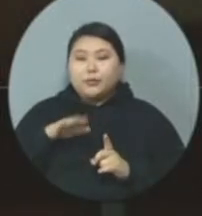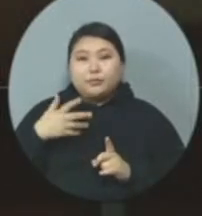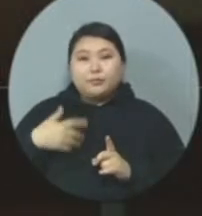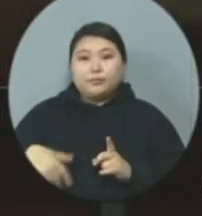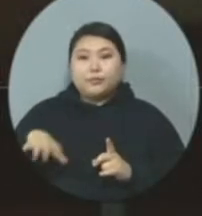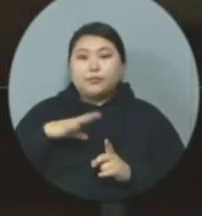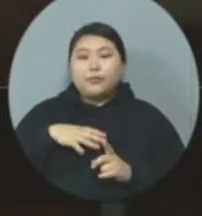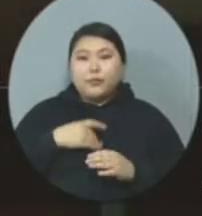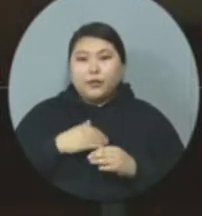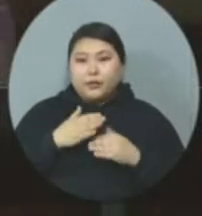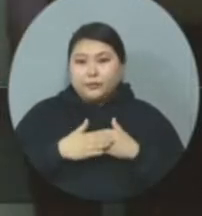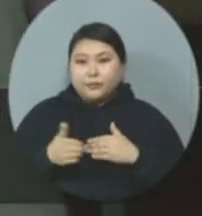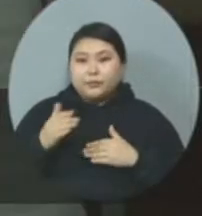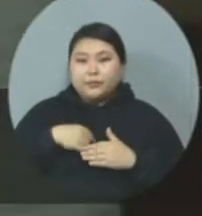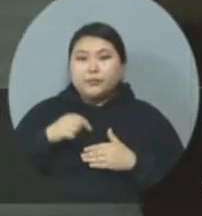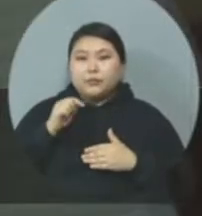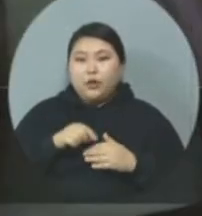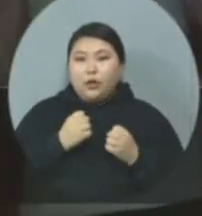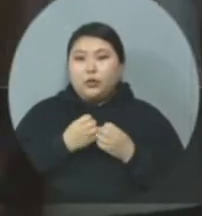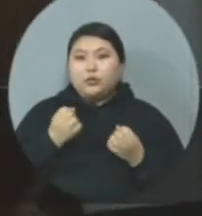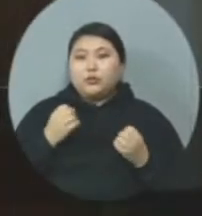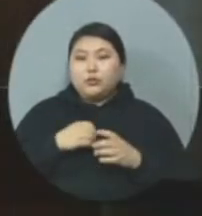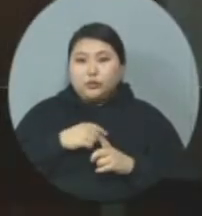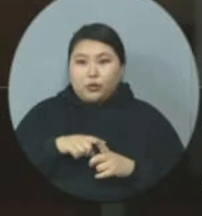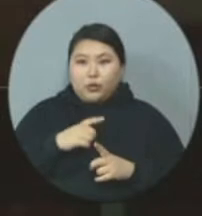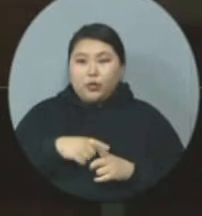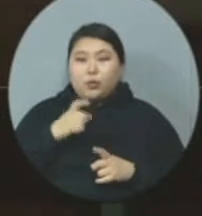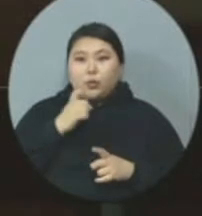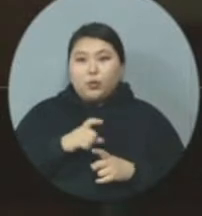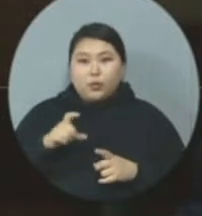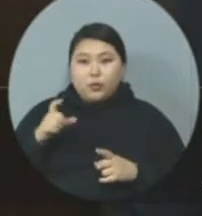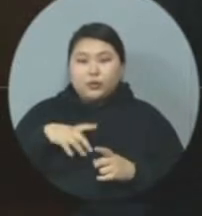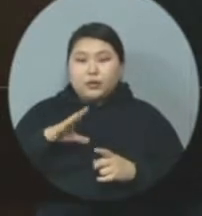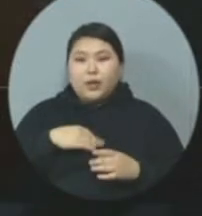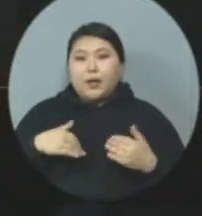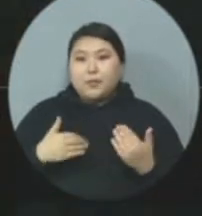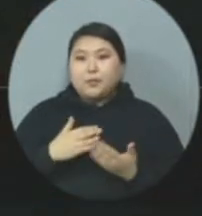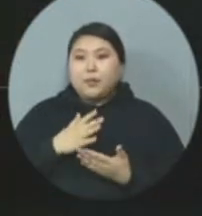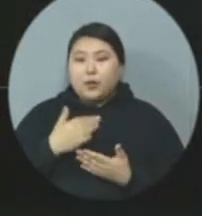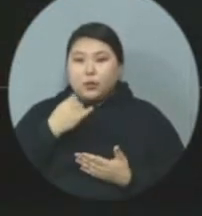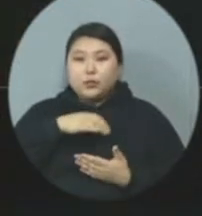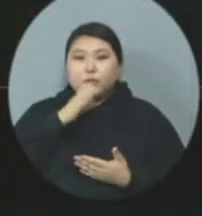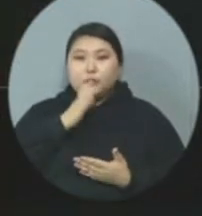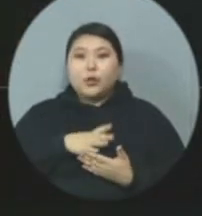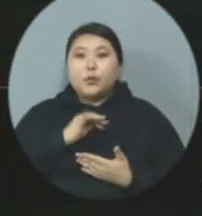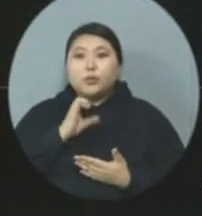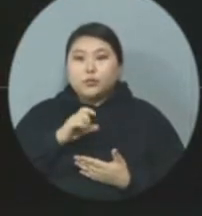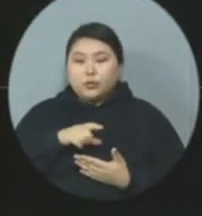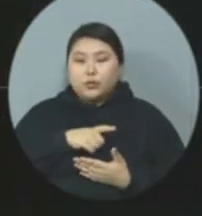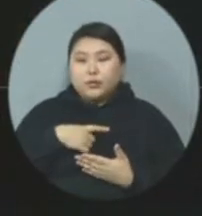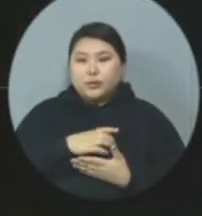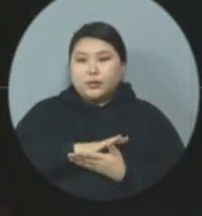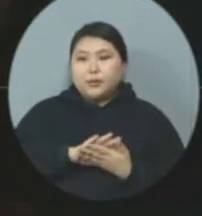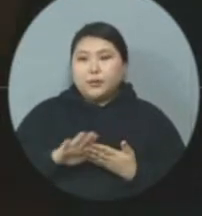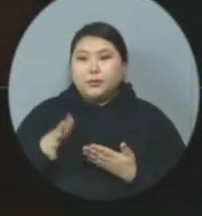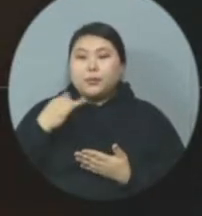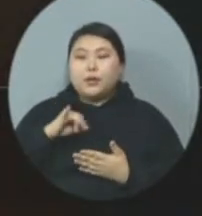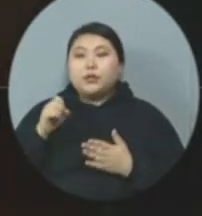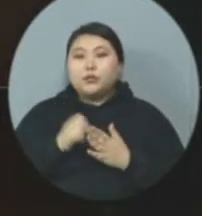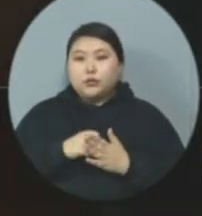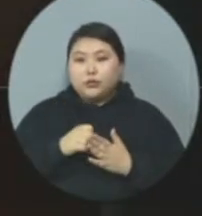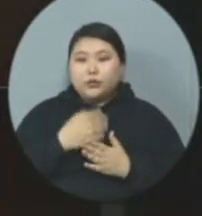нэр цаашдаа энэ олон хүн ардын амьдарч байгаа ууж байгаа ус өөрөө цэвэр зингэг байх ёстой гэдэг нь